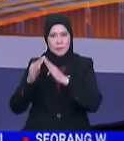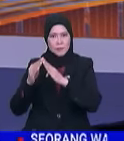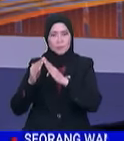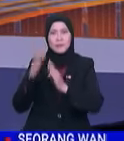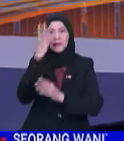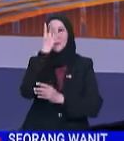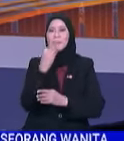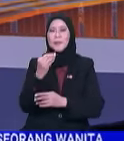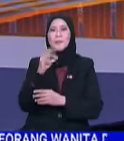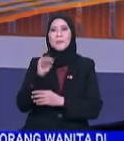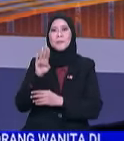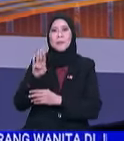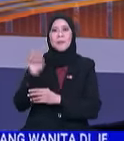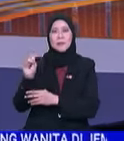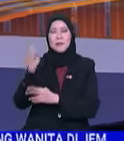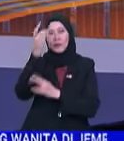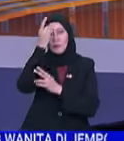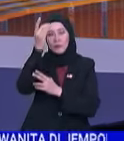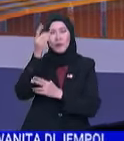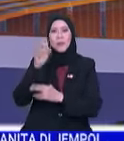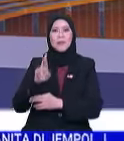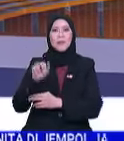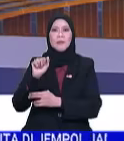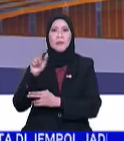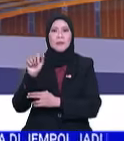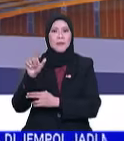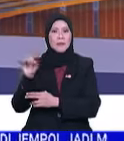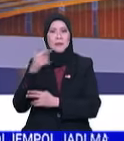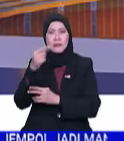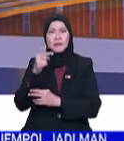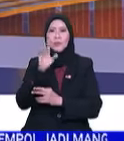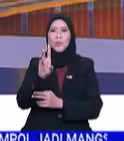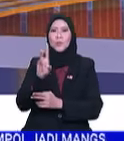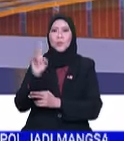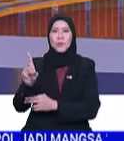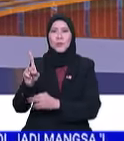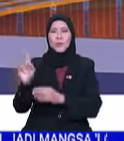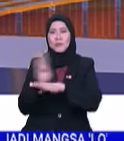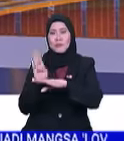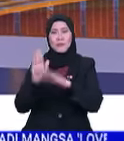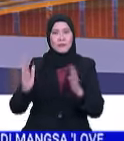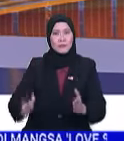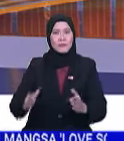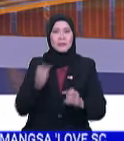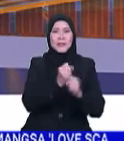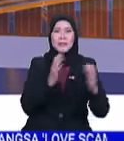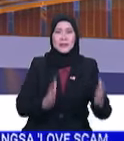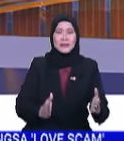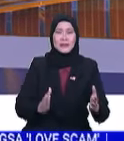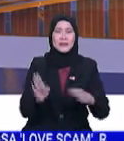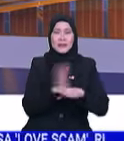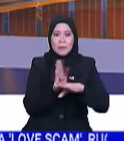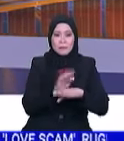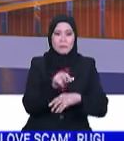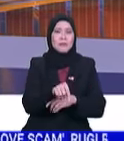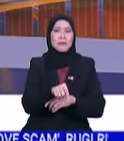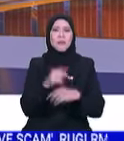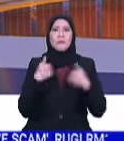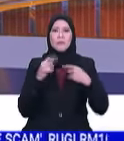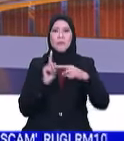Bandaraya Seremban MBS, Datuk Masri Razali. Berikutan, 71 peniaga dan pekerja di pasar itu didapati positif